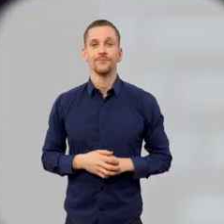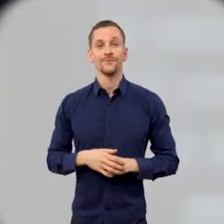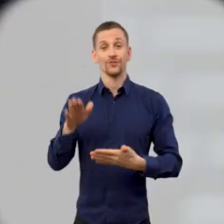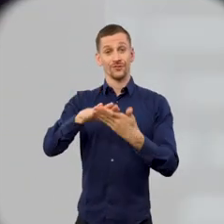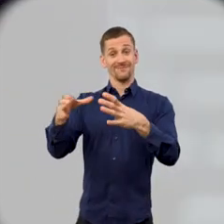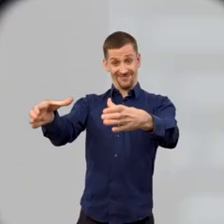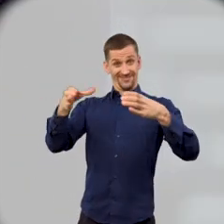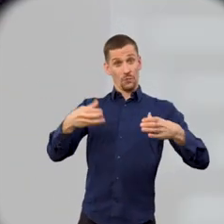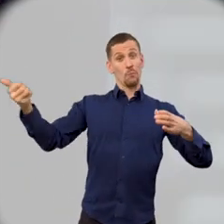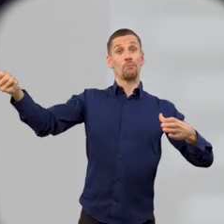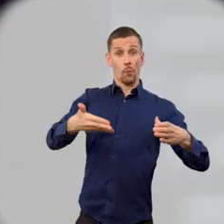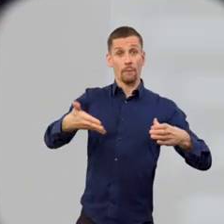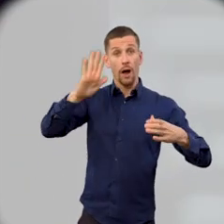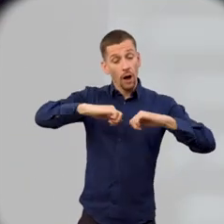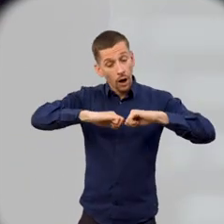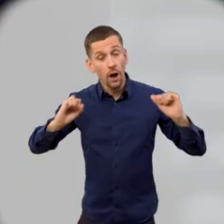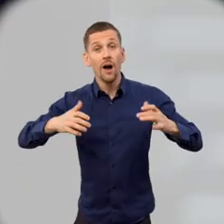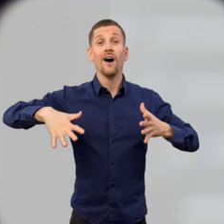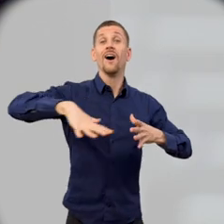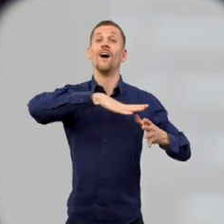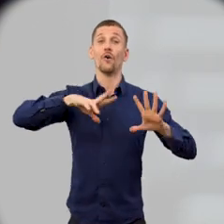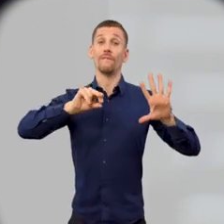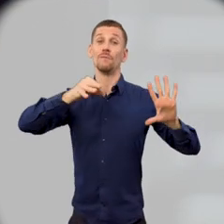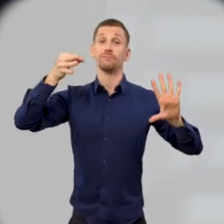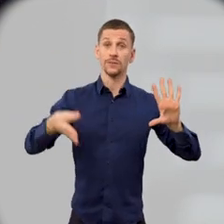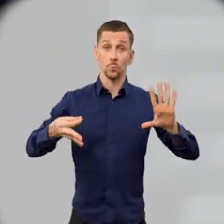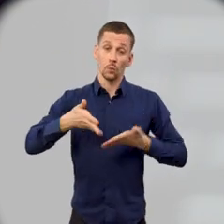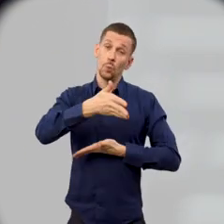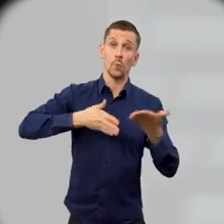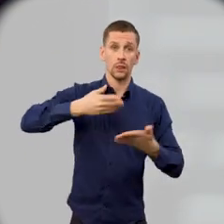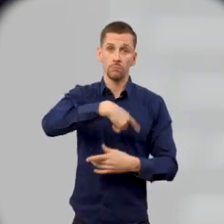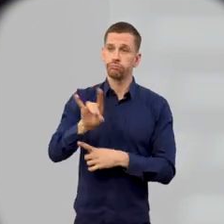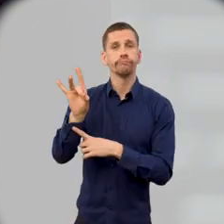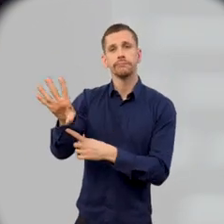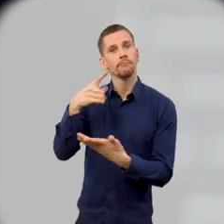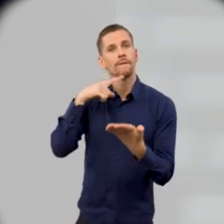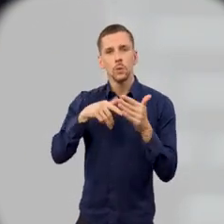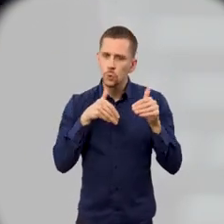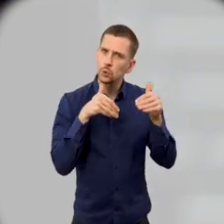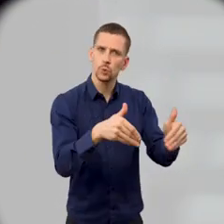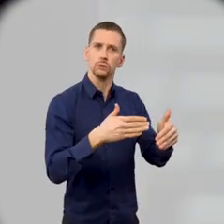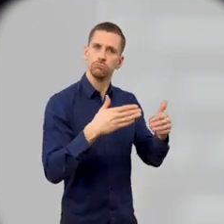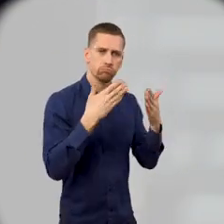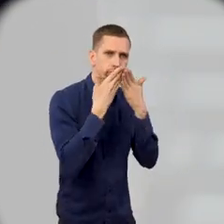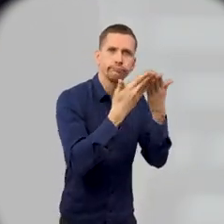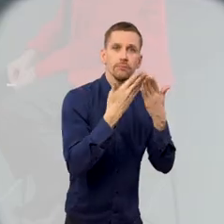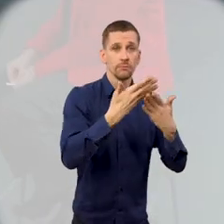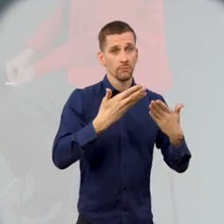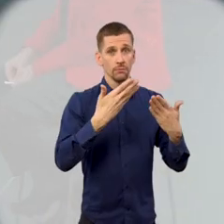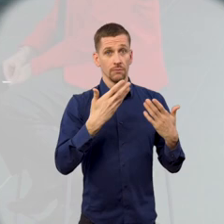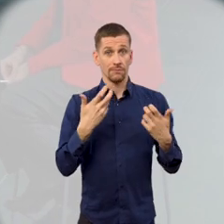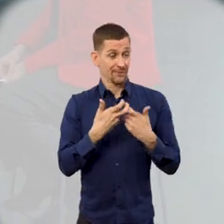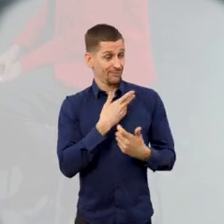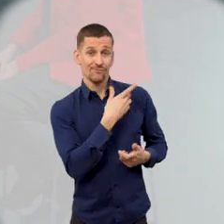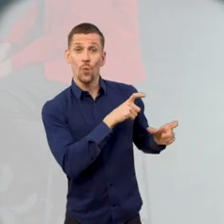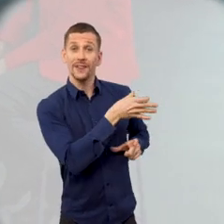l'entreprise. Sur ces 80% d'étudiants à qui c'est proposé, la moitié d'entre eux refusent pour continuer. C'est là où je rejoins